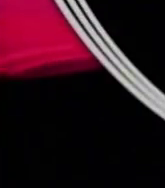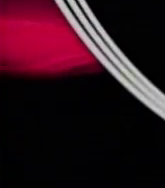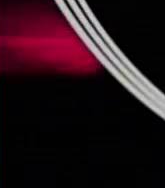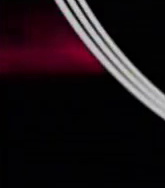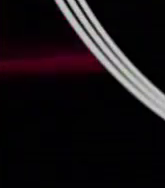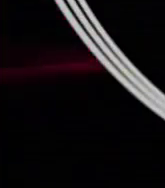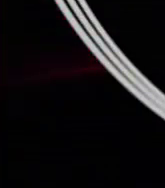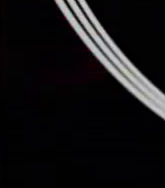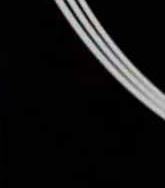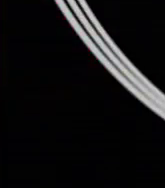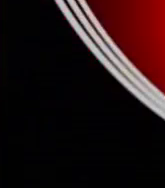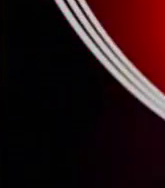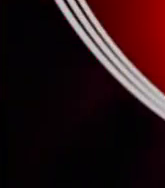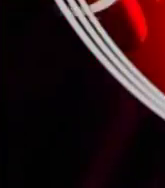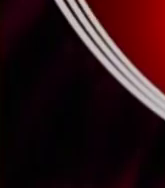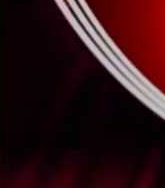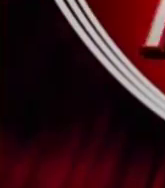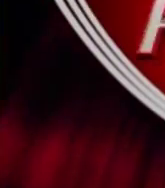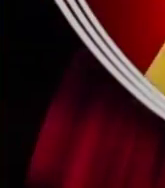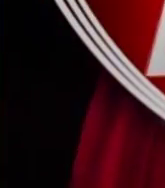हट न्युज एक्सप्रेस।